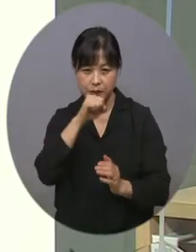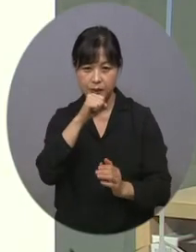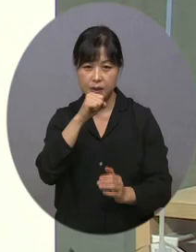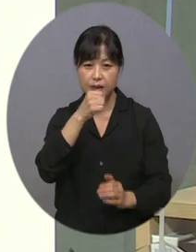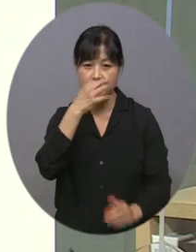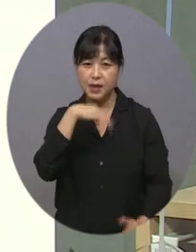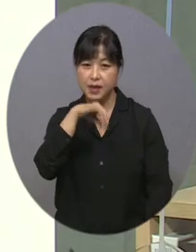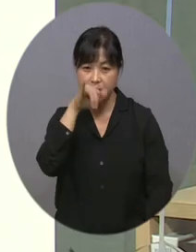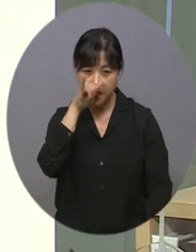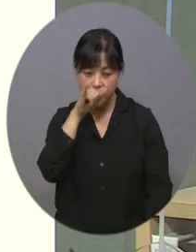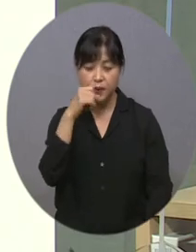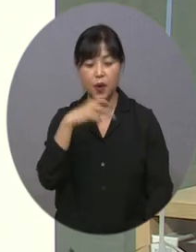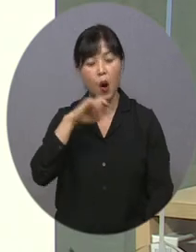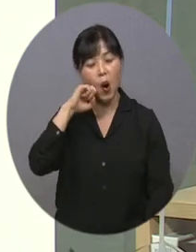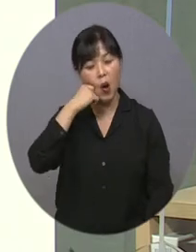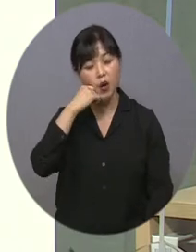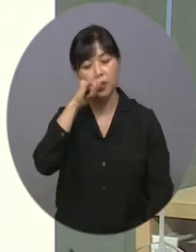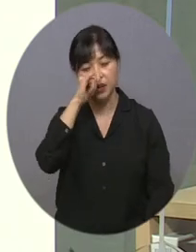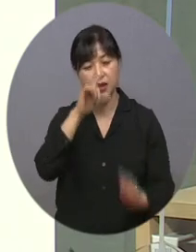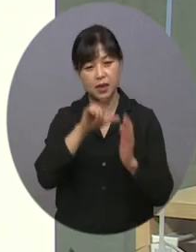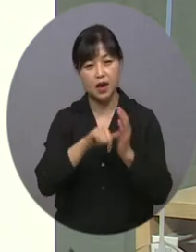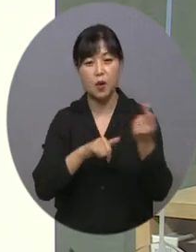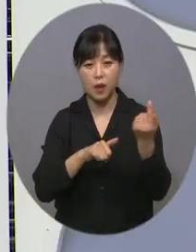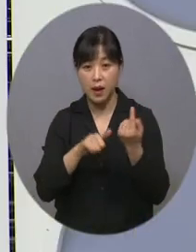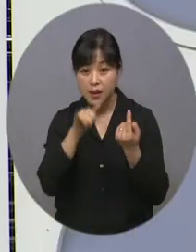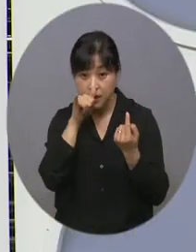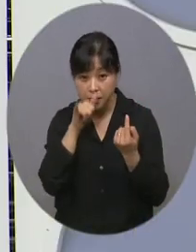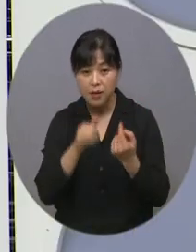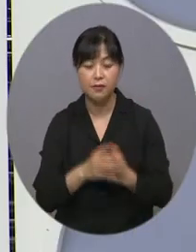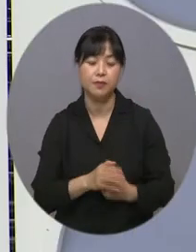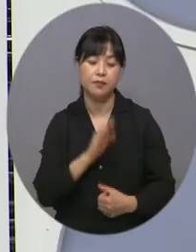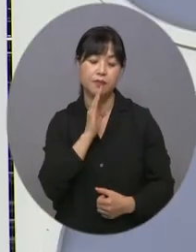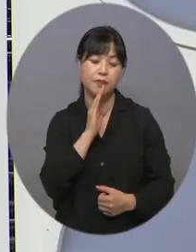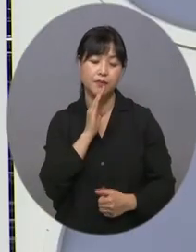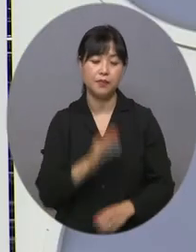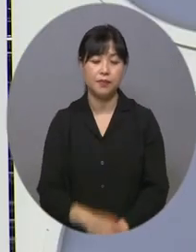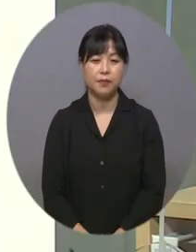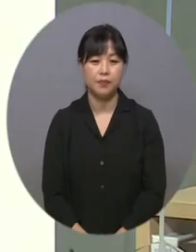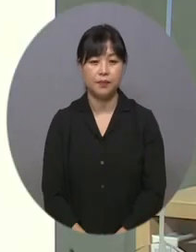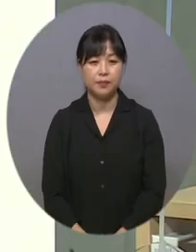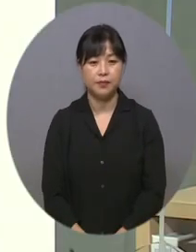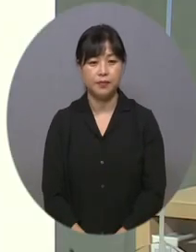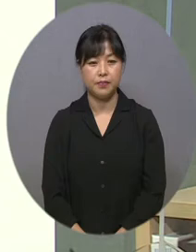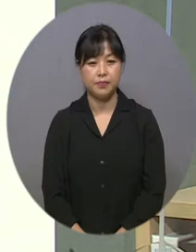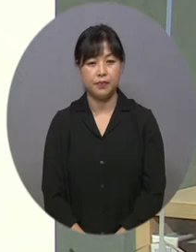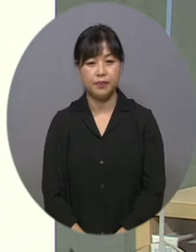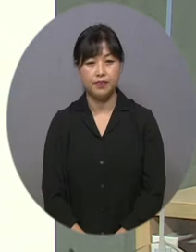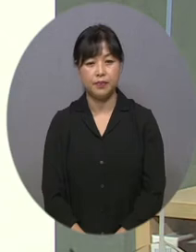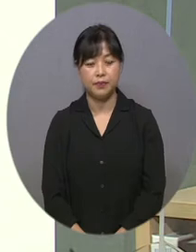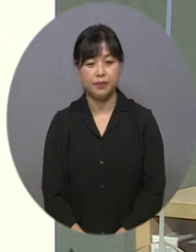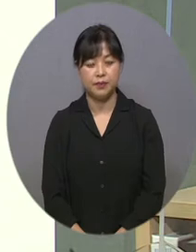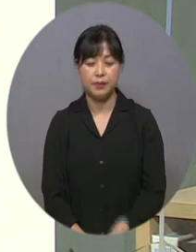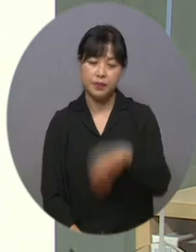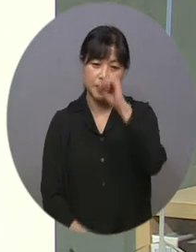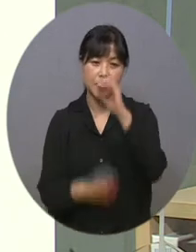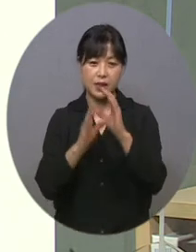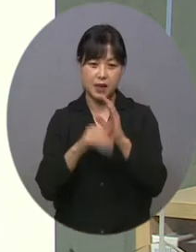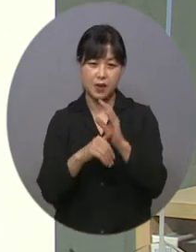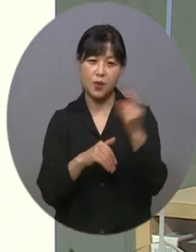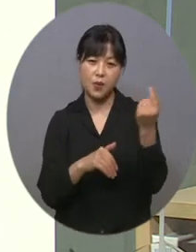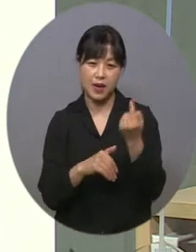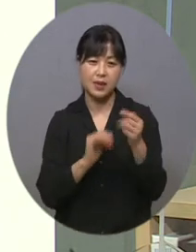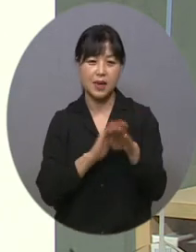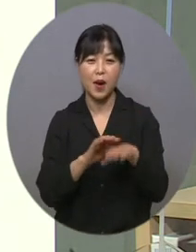또는 어려운 때에 찾게 되잖아요. 그렇죠. 응? 예, 예. 그 대개 이제 좋을 때는 잘 안